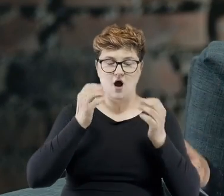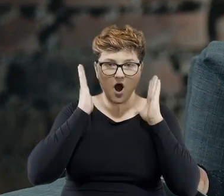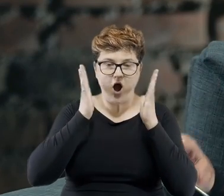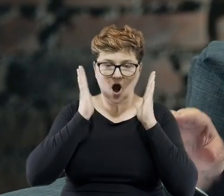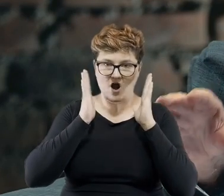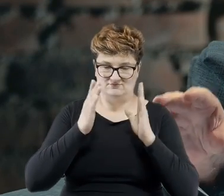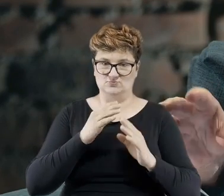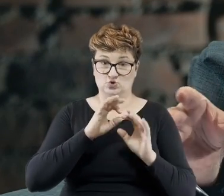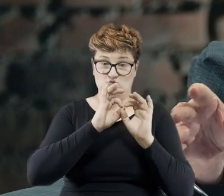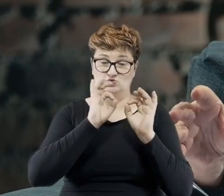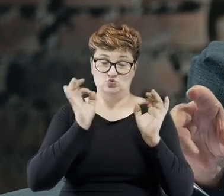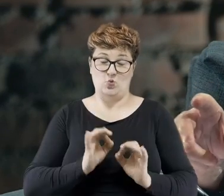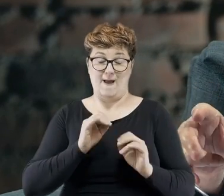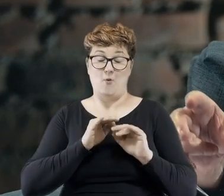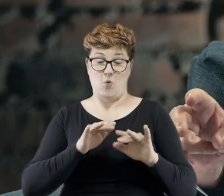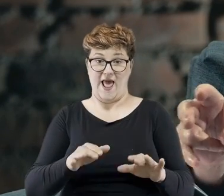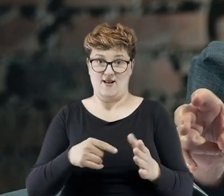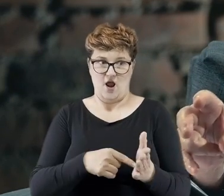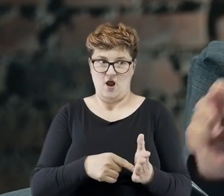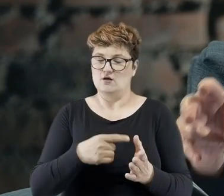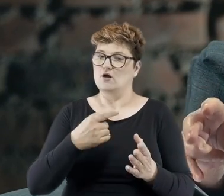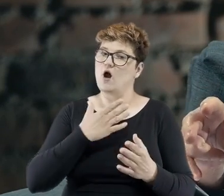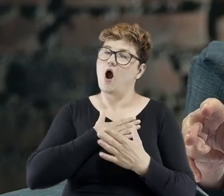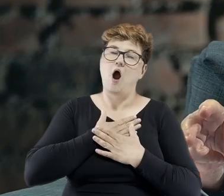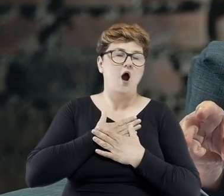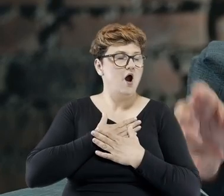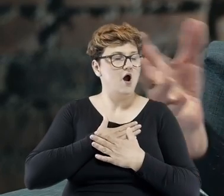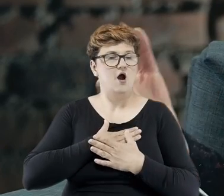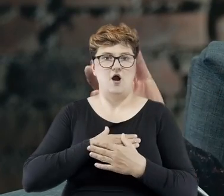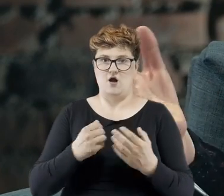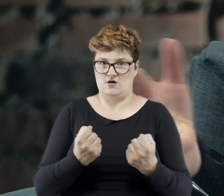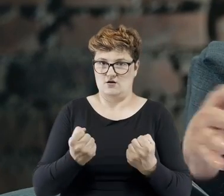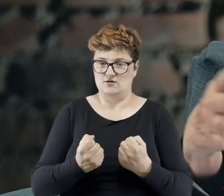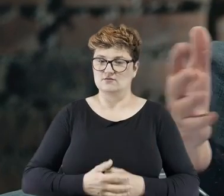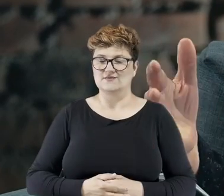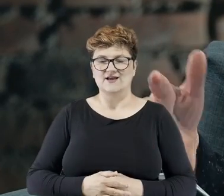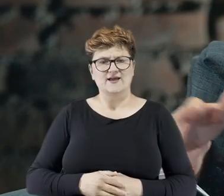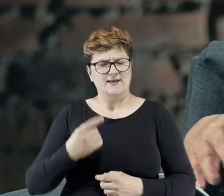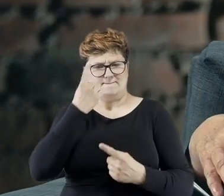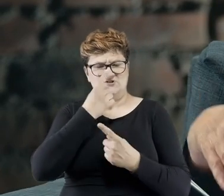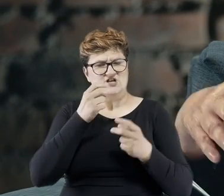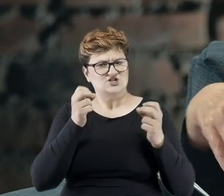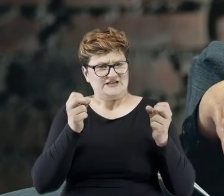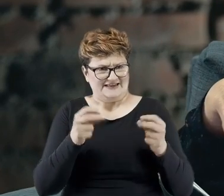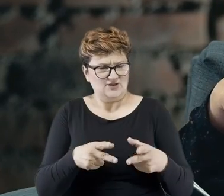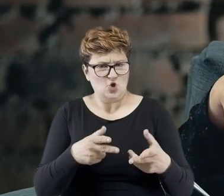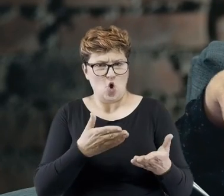jedyny element sztuki popularnej, który kochała. Ale właśnie też dlatego, jak myślę, że kino ją